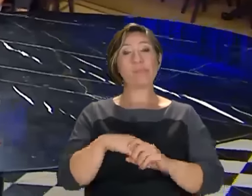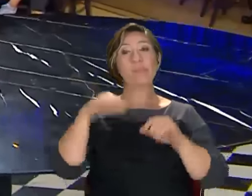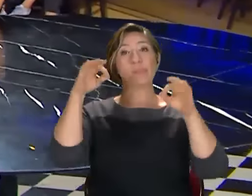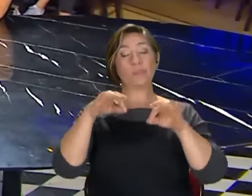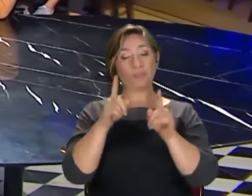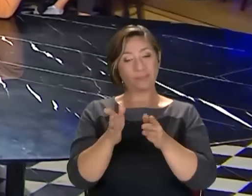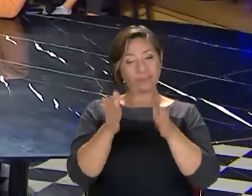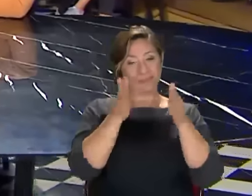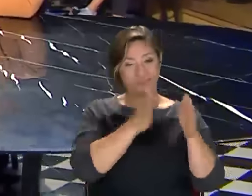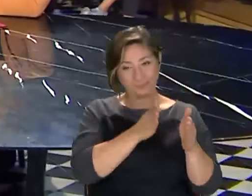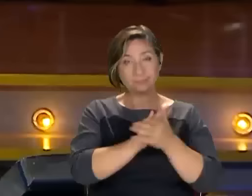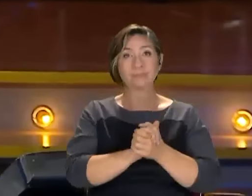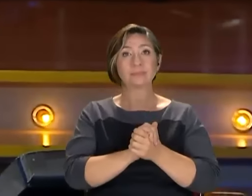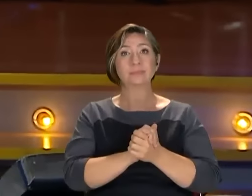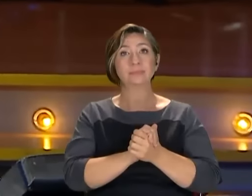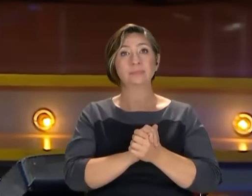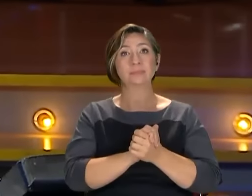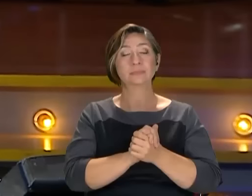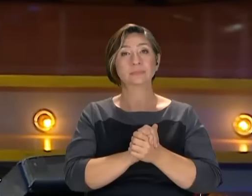Şimdi bir yandan da